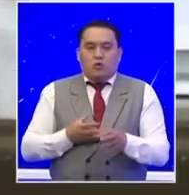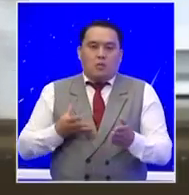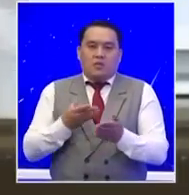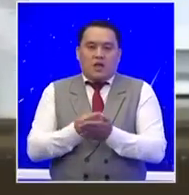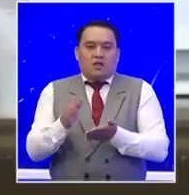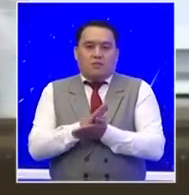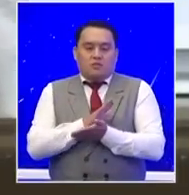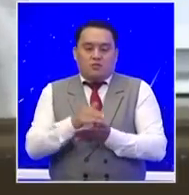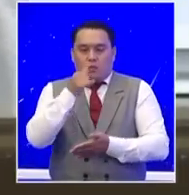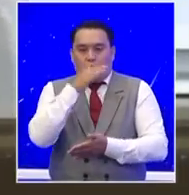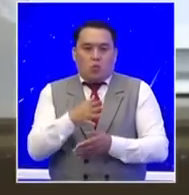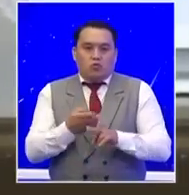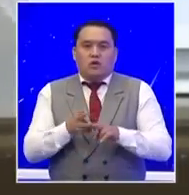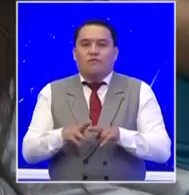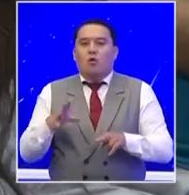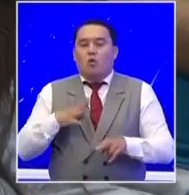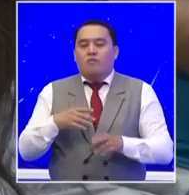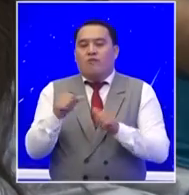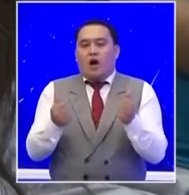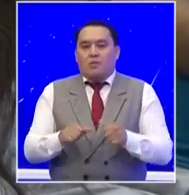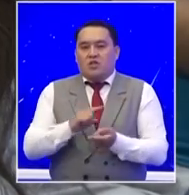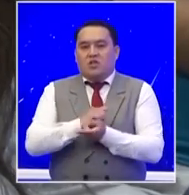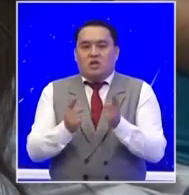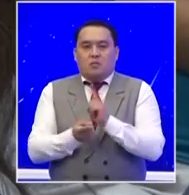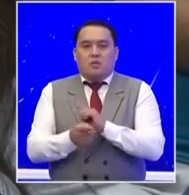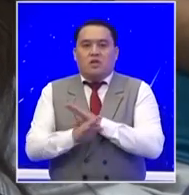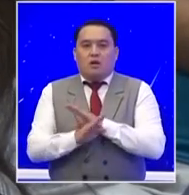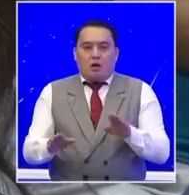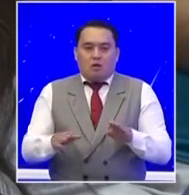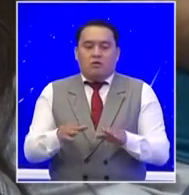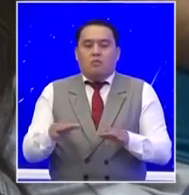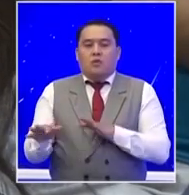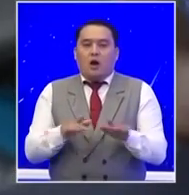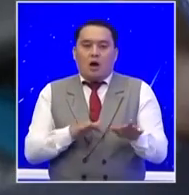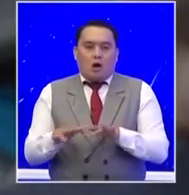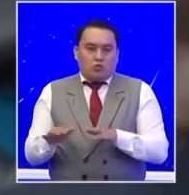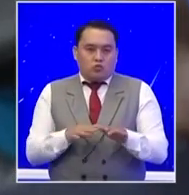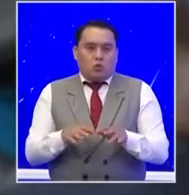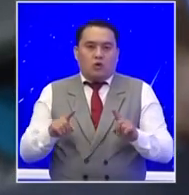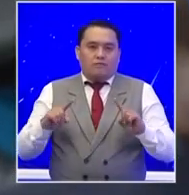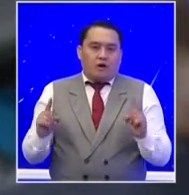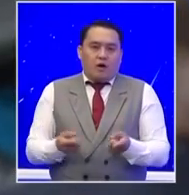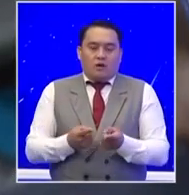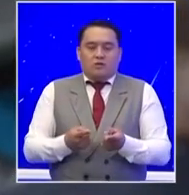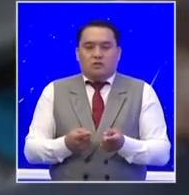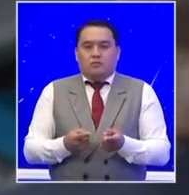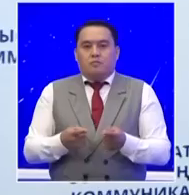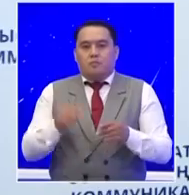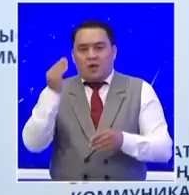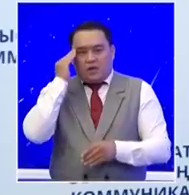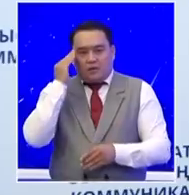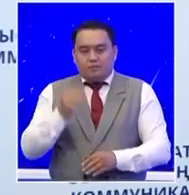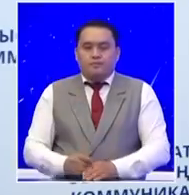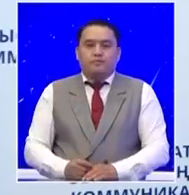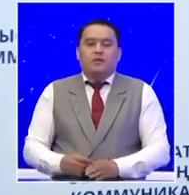основе. В целом, в этом году формат сдачи тестов не меняется, однако в саму процедуру вносится ряд ограничительных и санитарных мер.